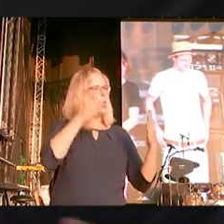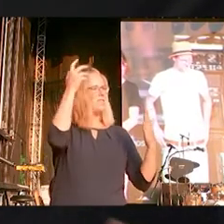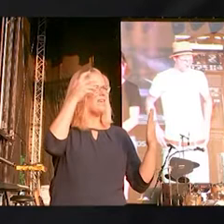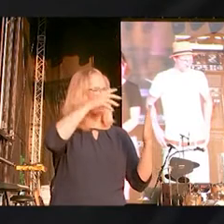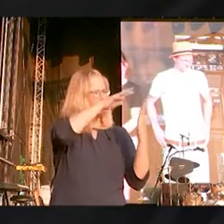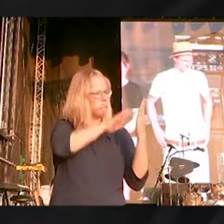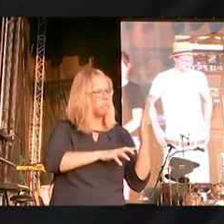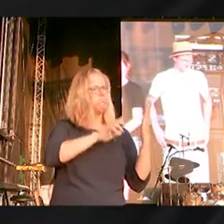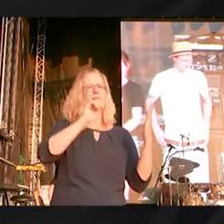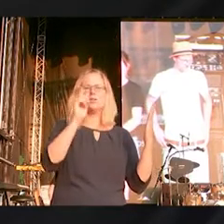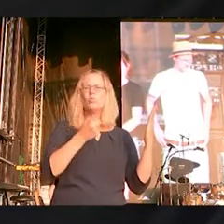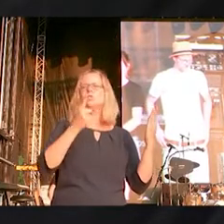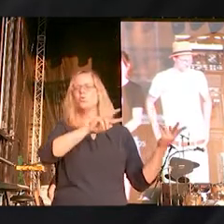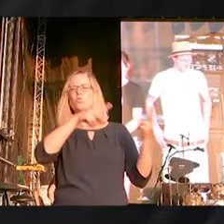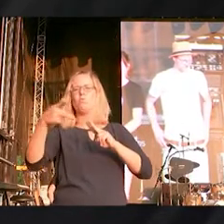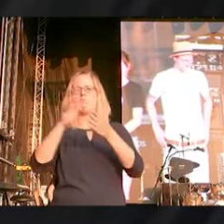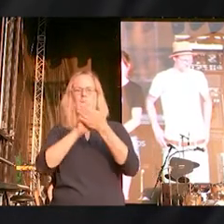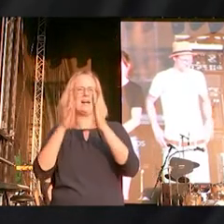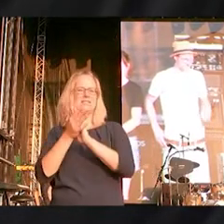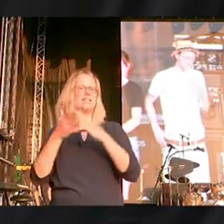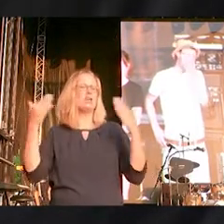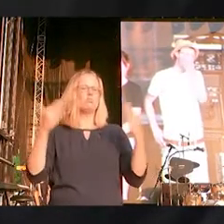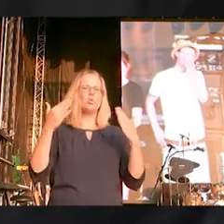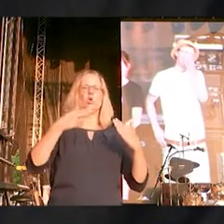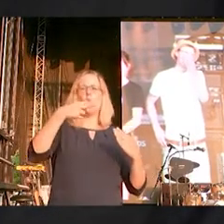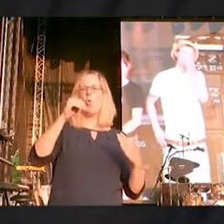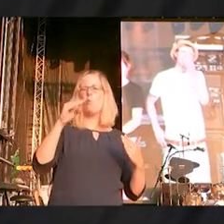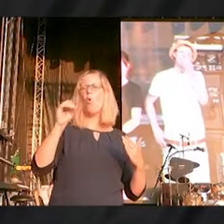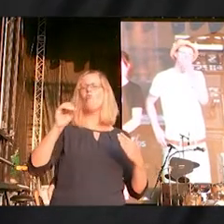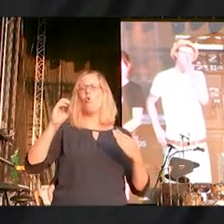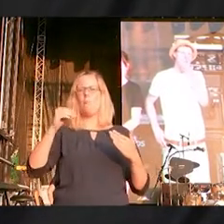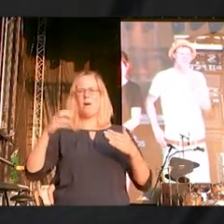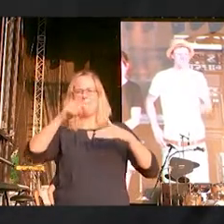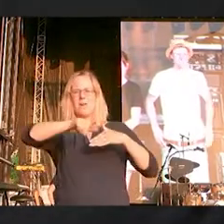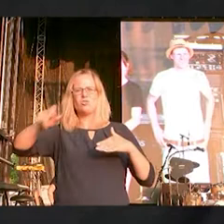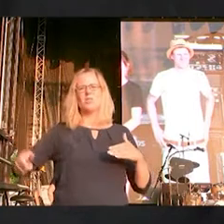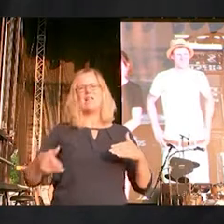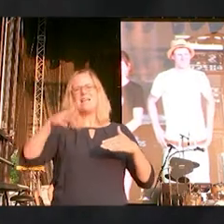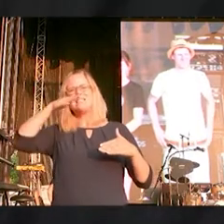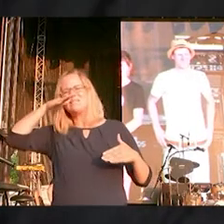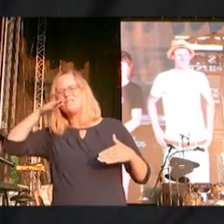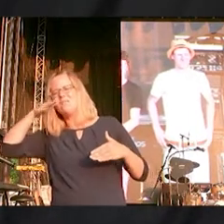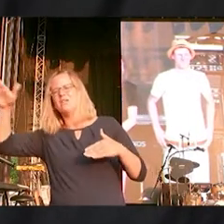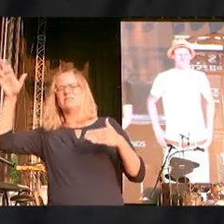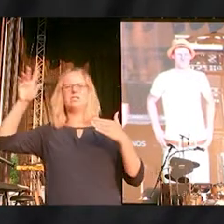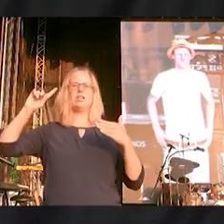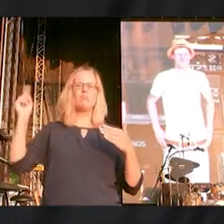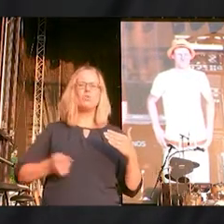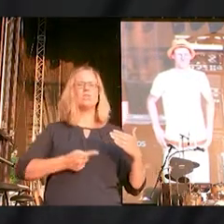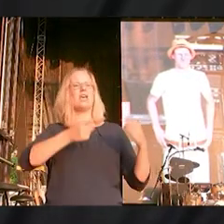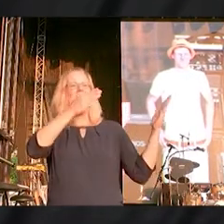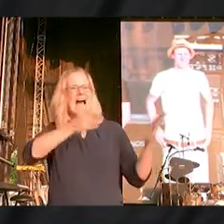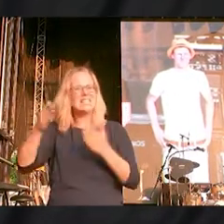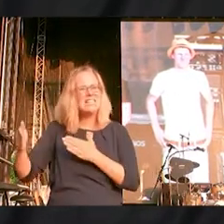Rassisten, homophobe Menschen, Sozialdarwinisten, Nazis und Sexisten ausgrenzen. Wir müssen gemeinsam dafür kämpfen, dass